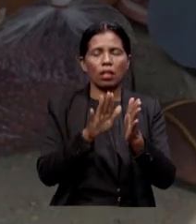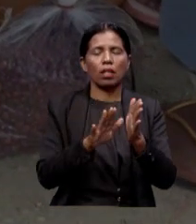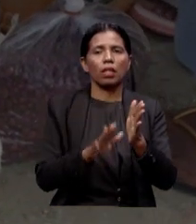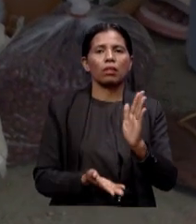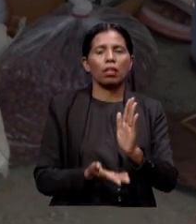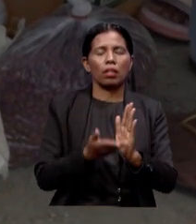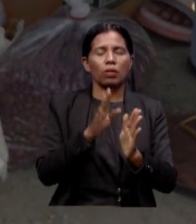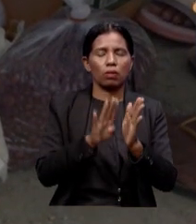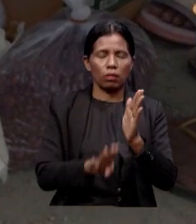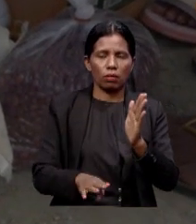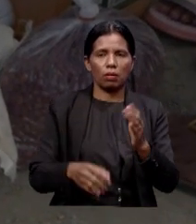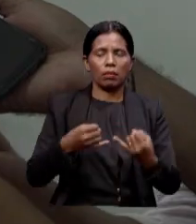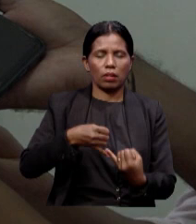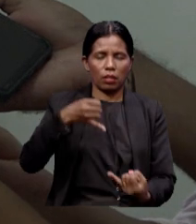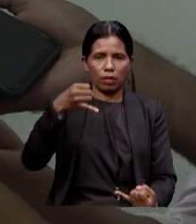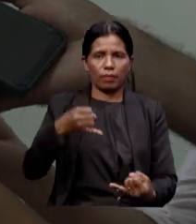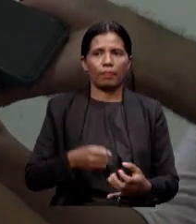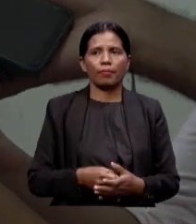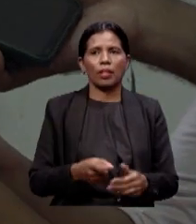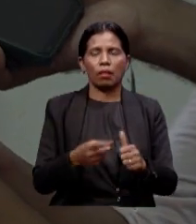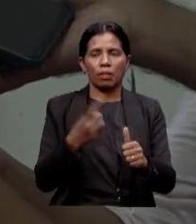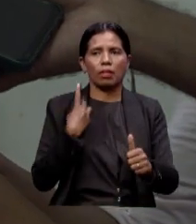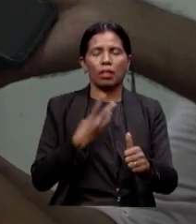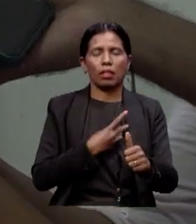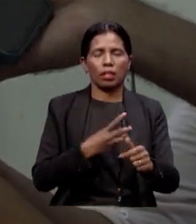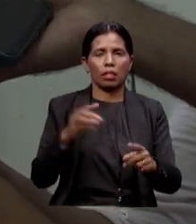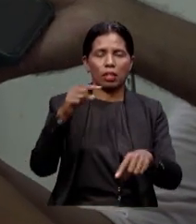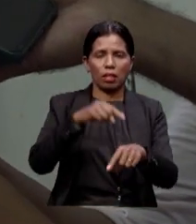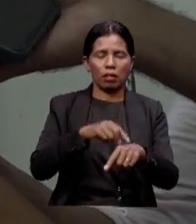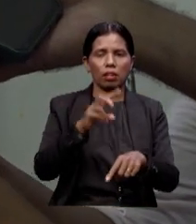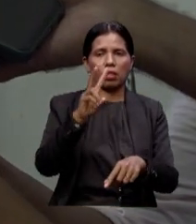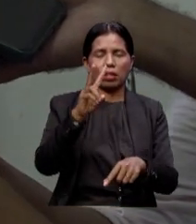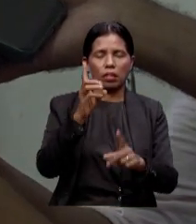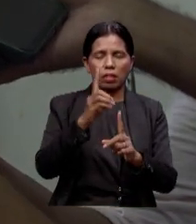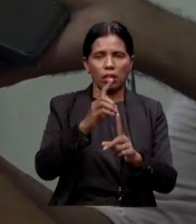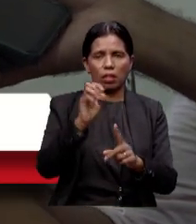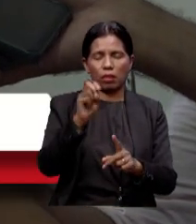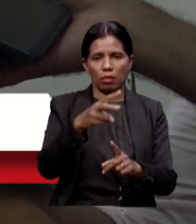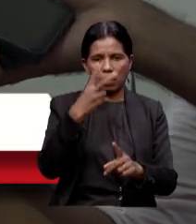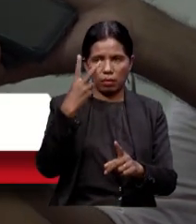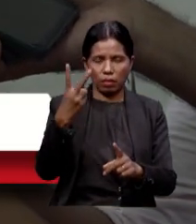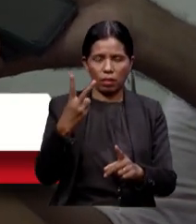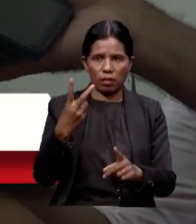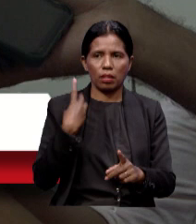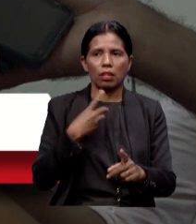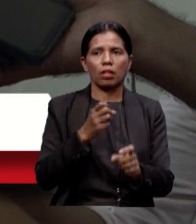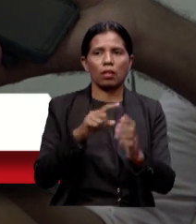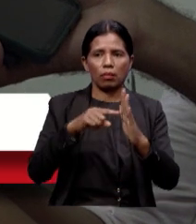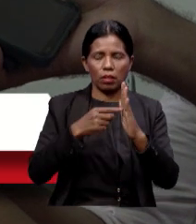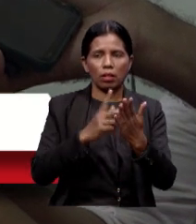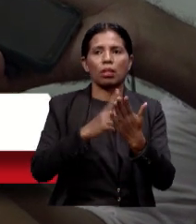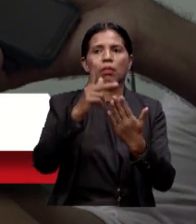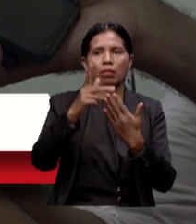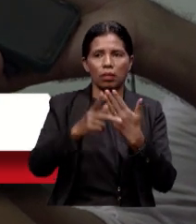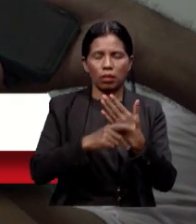Leste. Primeiro ita lança iha dia 12 ita hahu kera sona ita ni programa